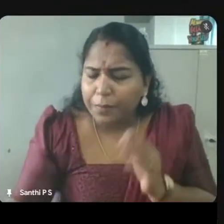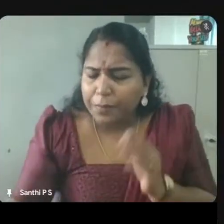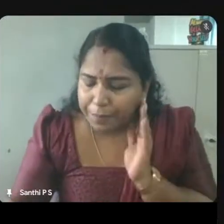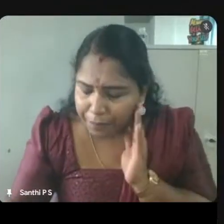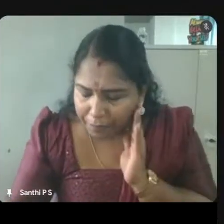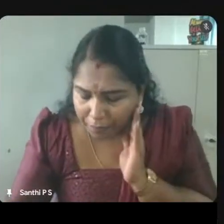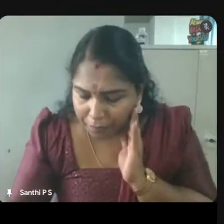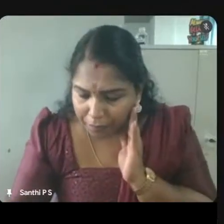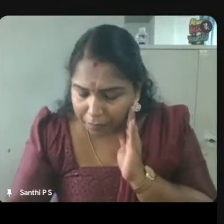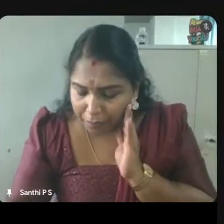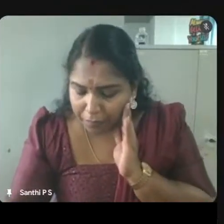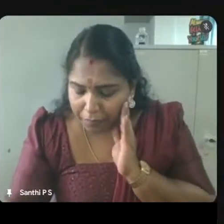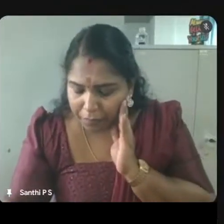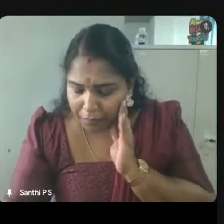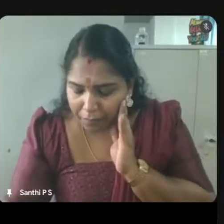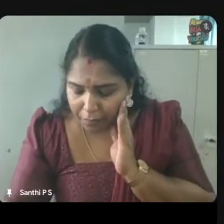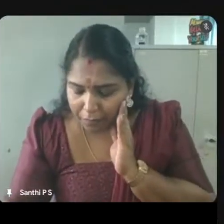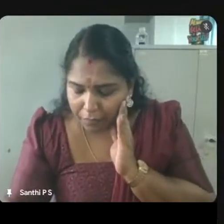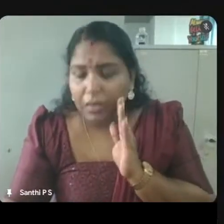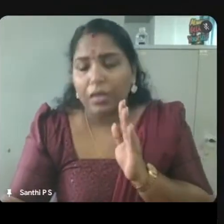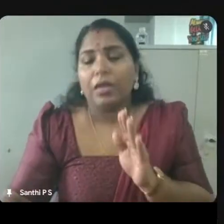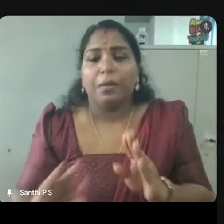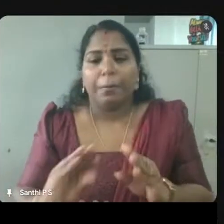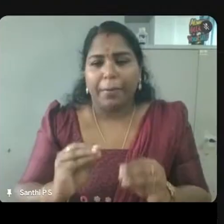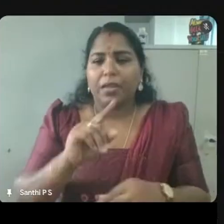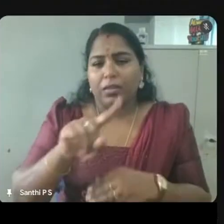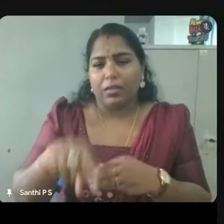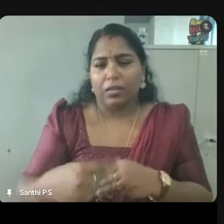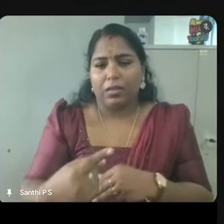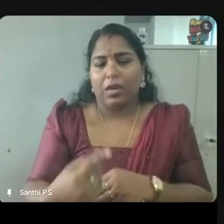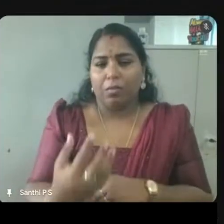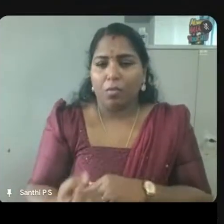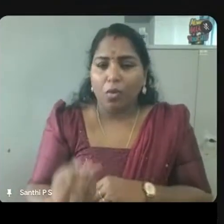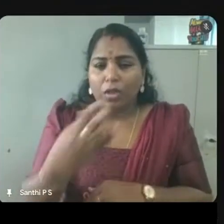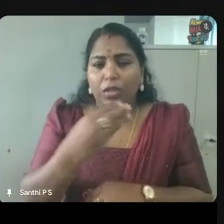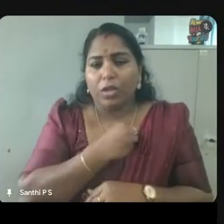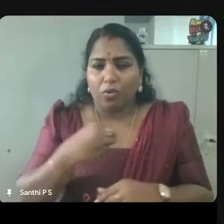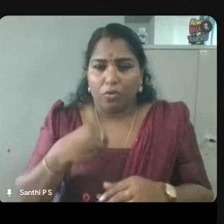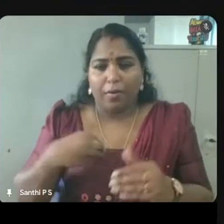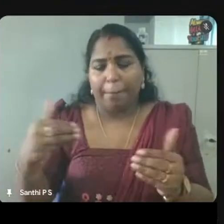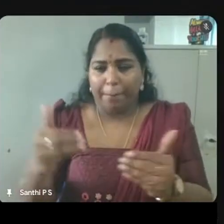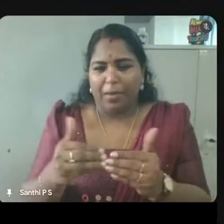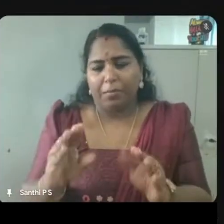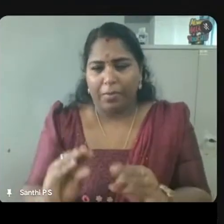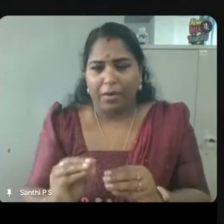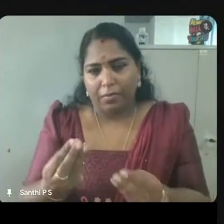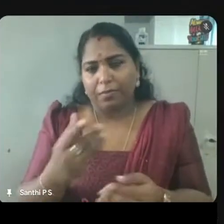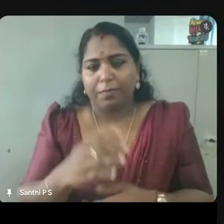കൊണ്ട് നാളെ തന്നെ രാവിലെ പ്രിസൈസിലെത്തി റെറ്റിന കൺസൾട്ടന്റിനെ കാണിക്കാം.